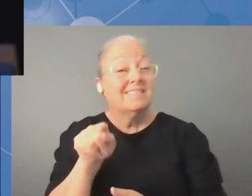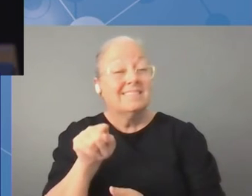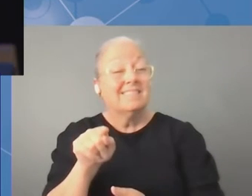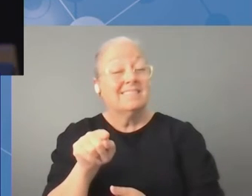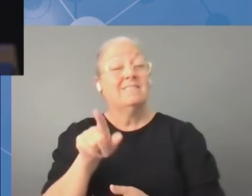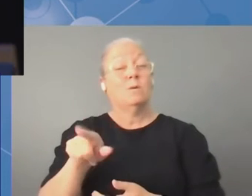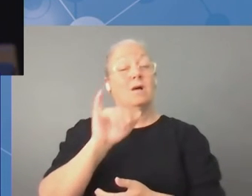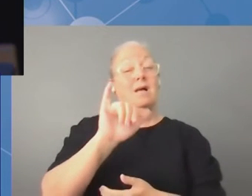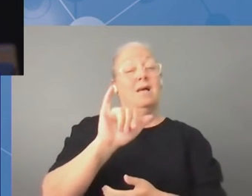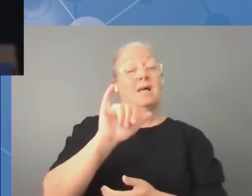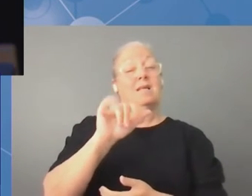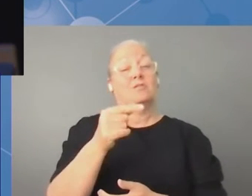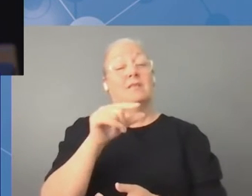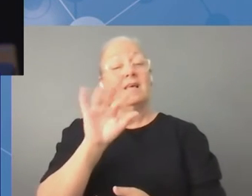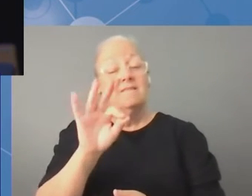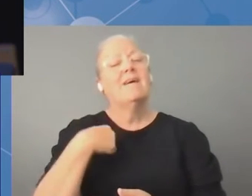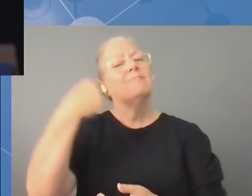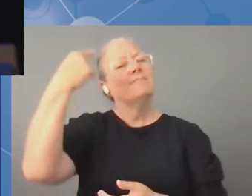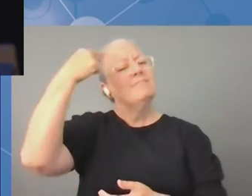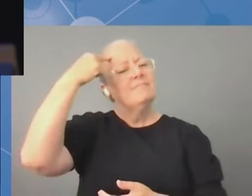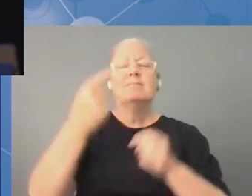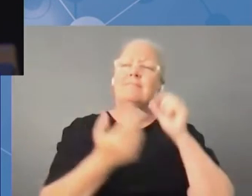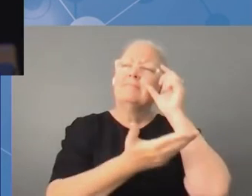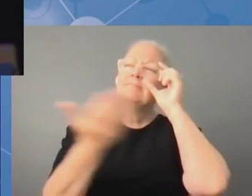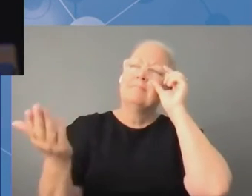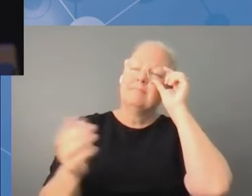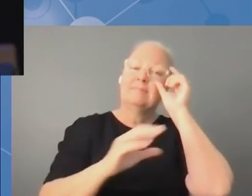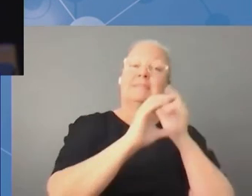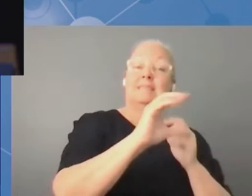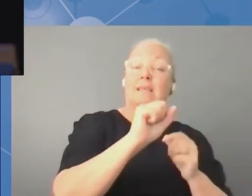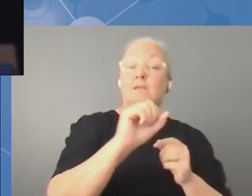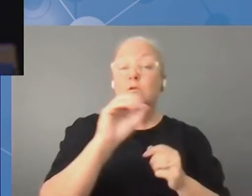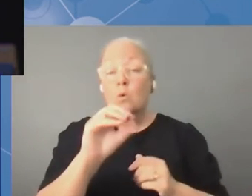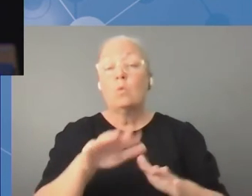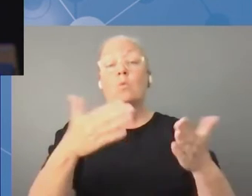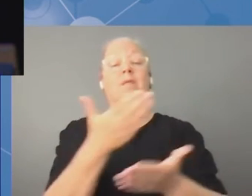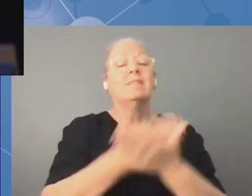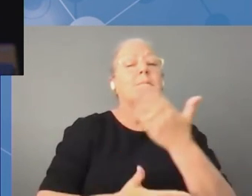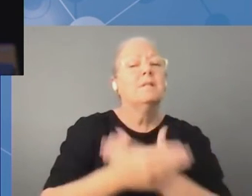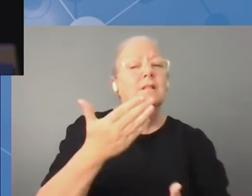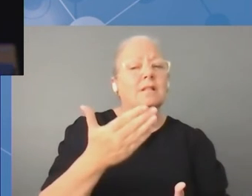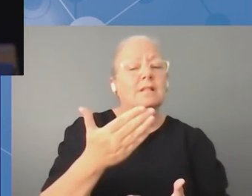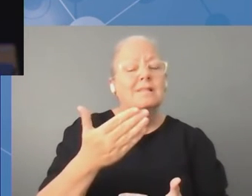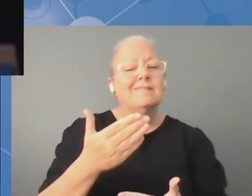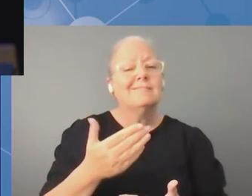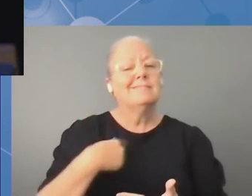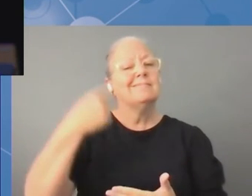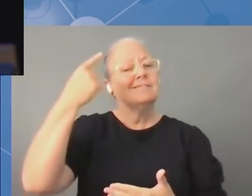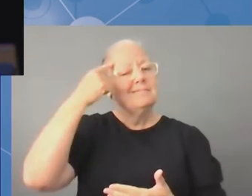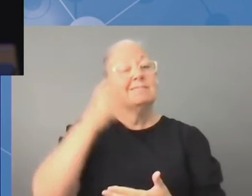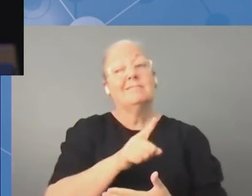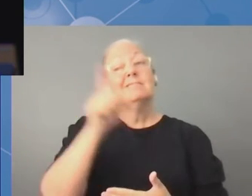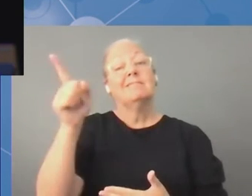наверняка более четко сформулировать критерии для того, чтобы данная организация могла